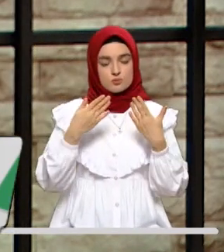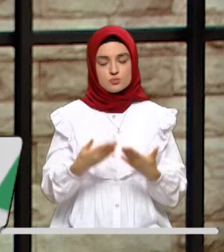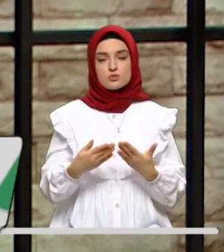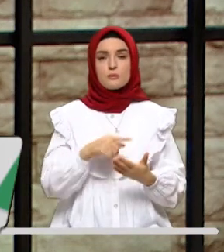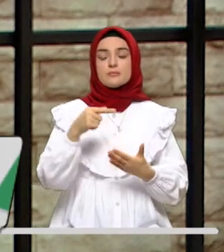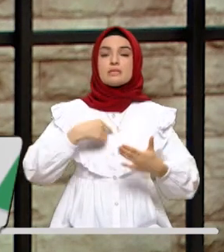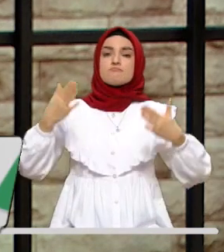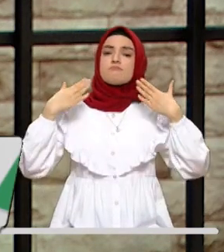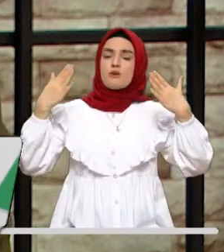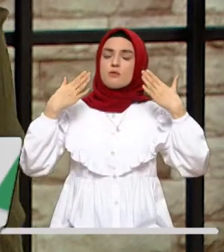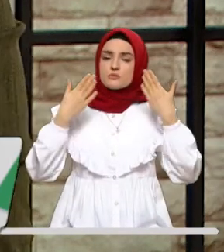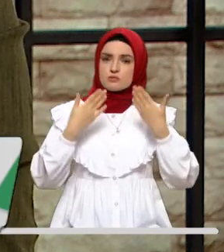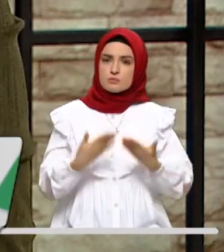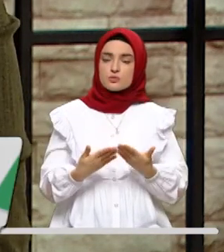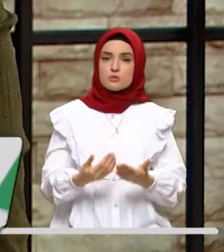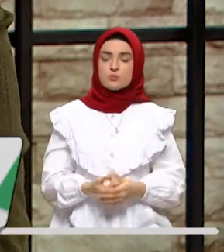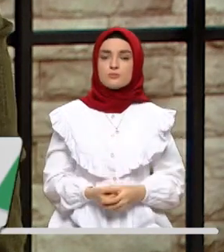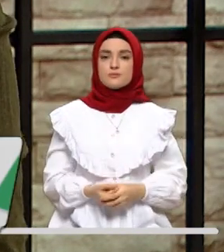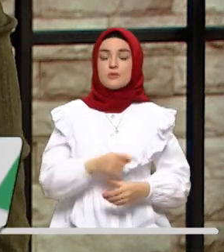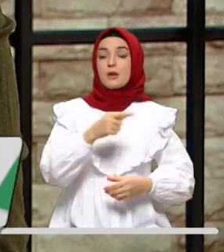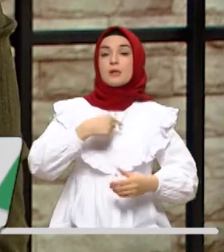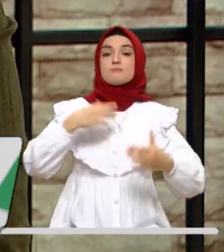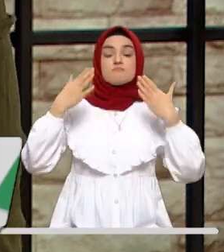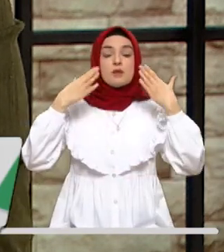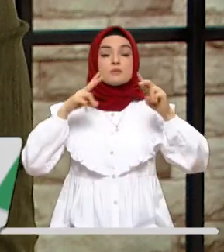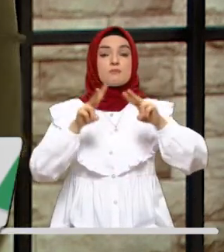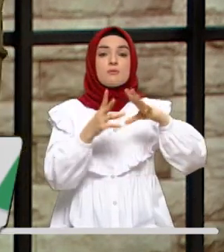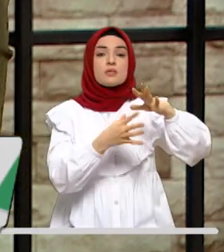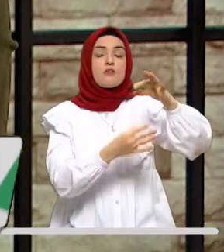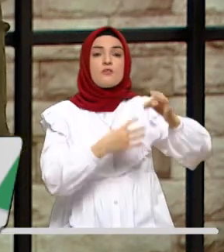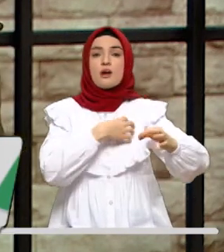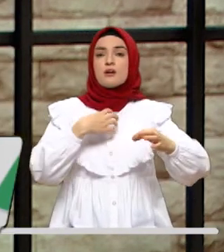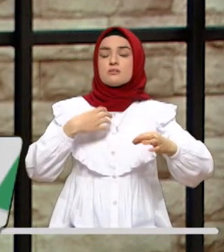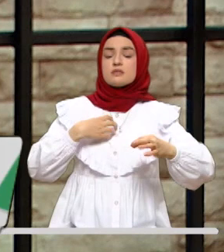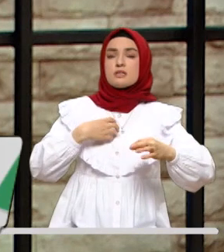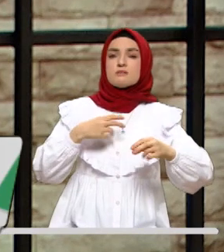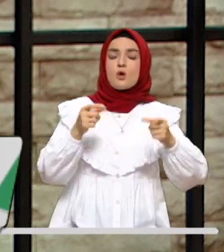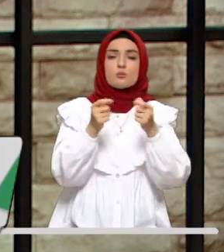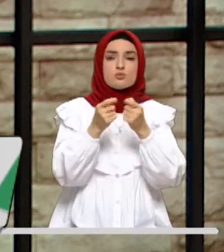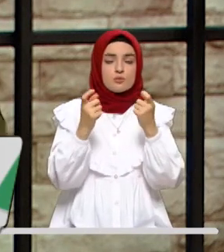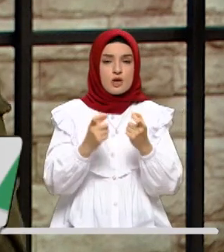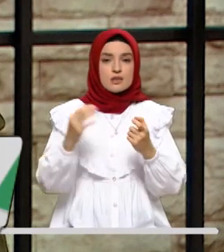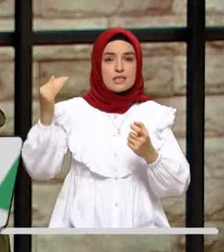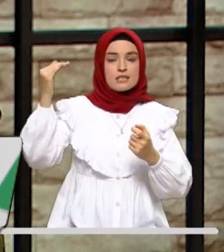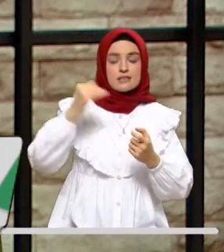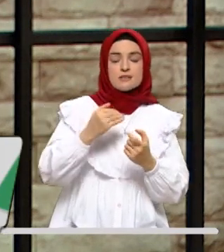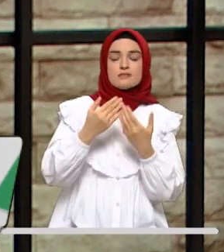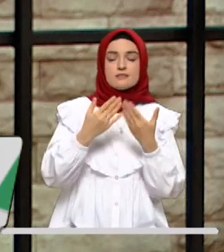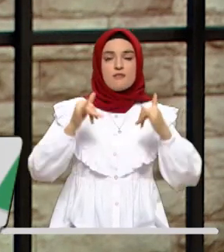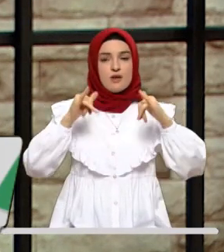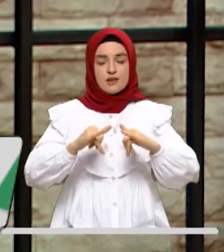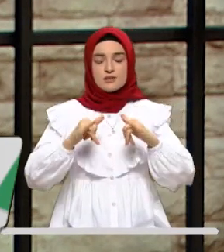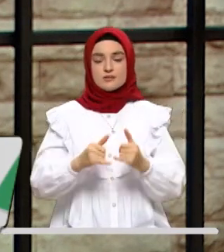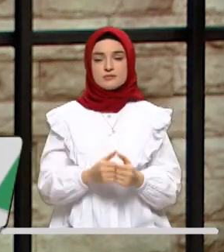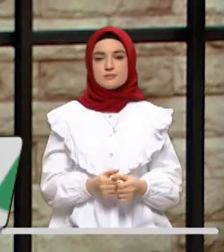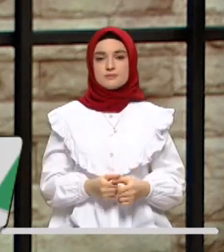bizim havamız budur. Bizim havamız Mehmet Akif'in annesinin Buhara'dan getirdiği Buhara havasıdır. Bizim